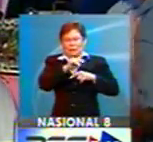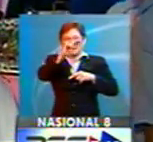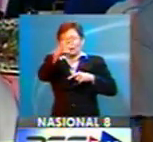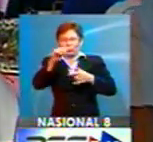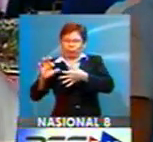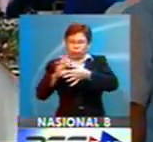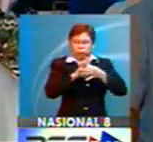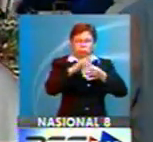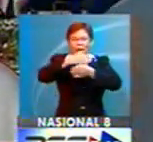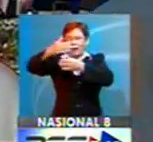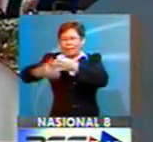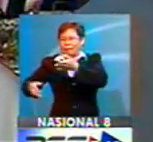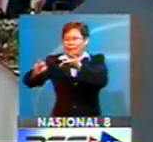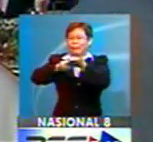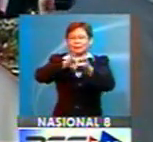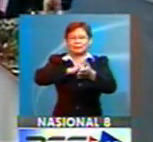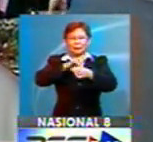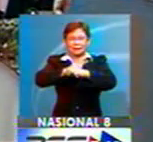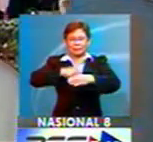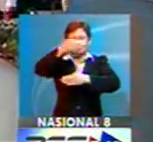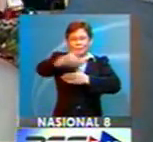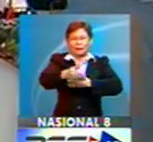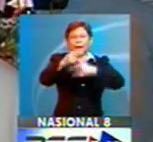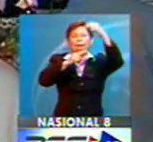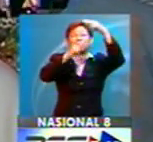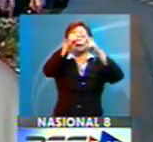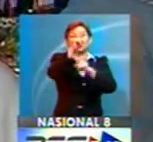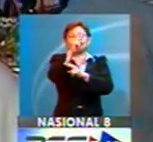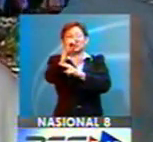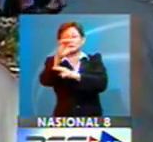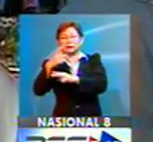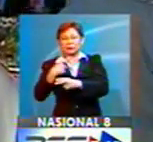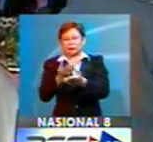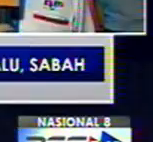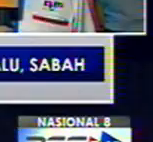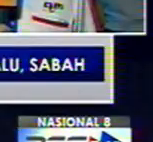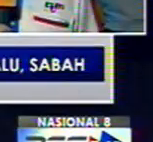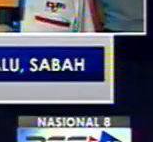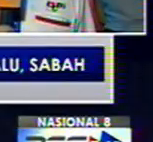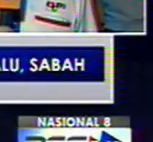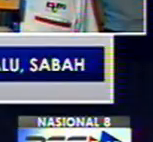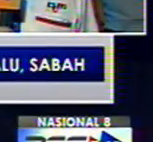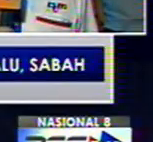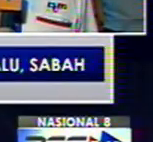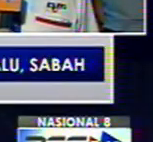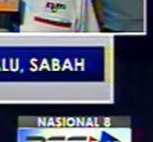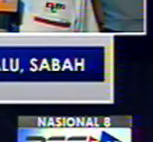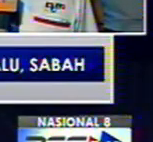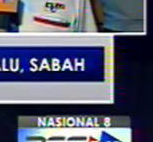NGO. Nampaknya sekian dulu laporan saya di perkarangan bangunan UTC Sabah. Kita terus ke Angsa Puri bersama dengan rakan penyampai.